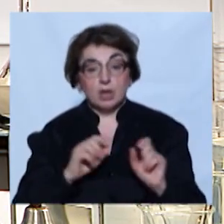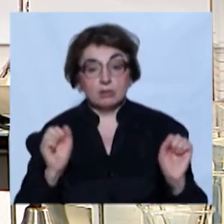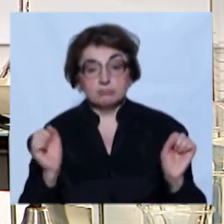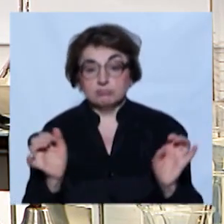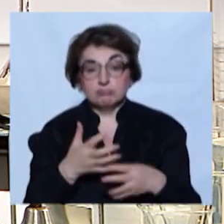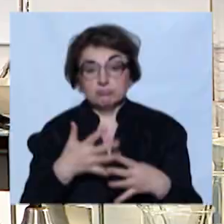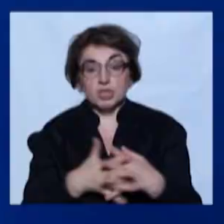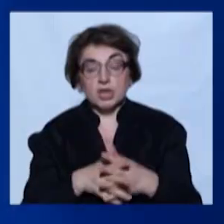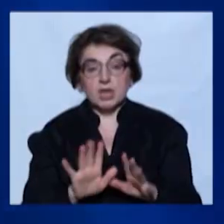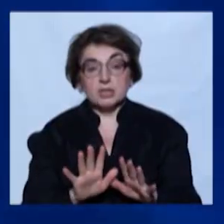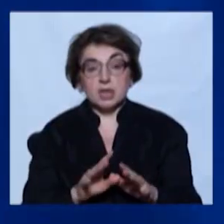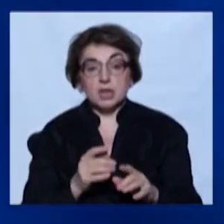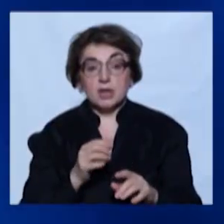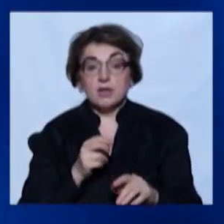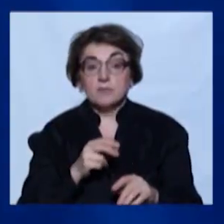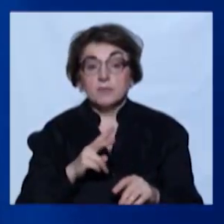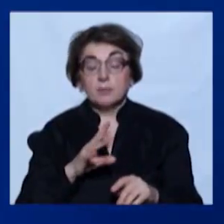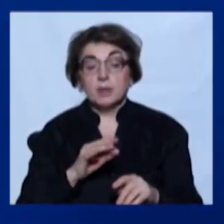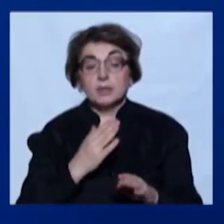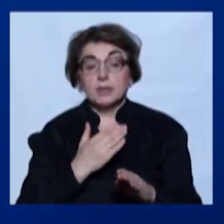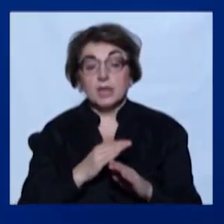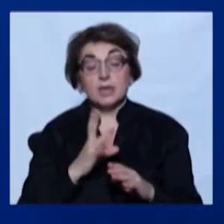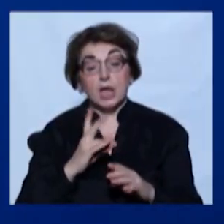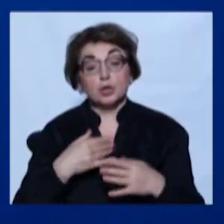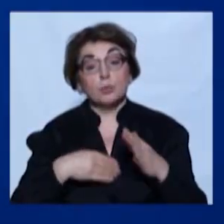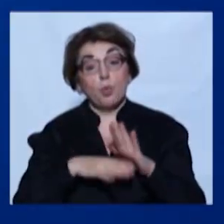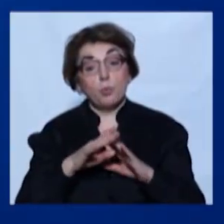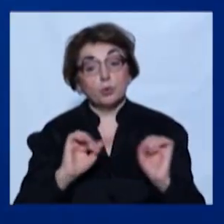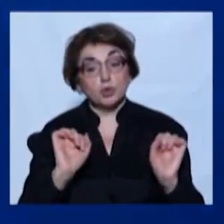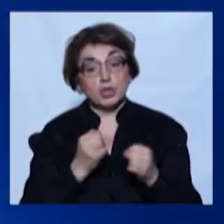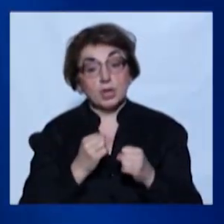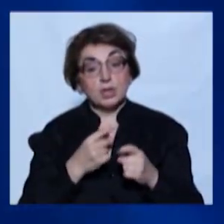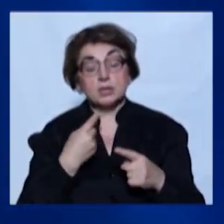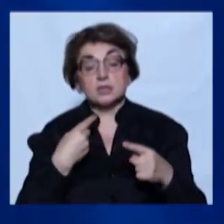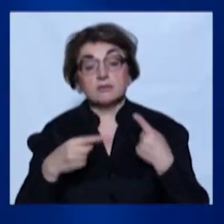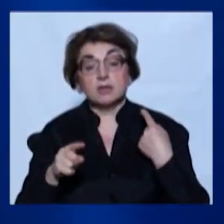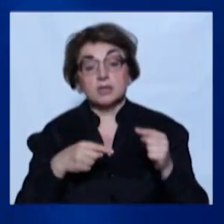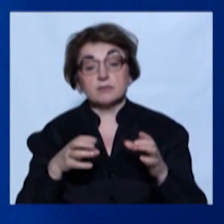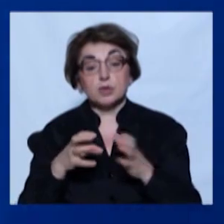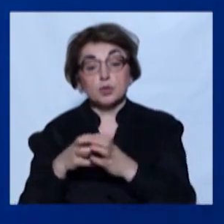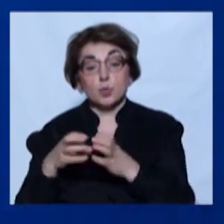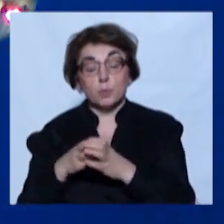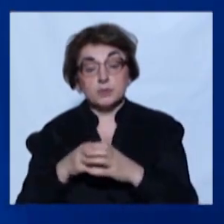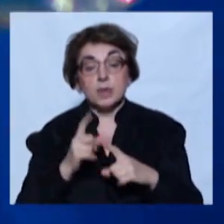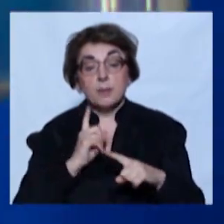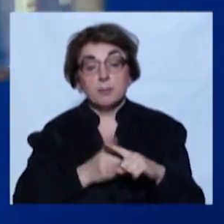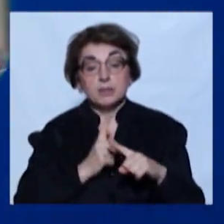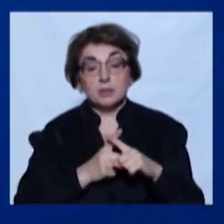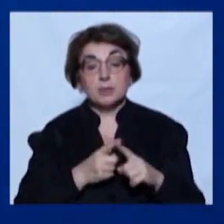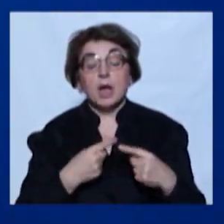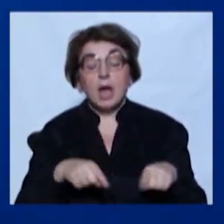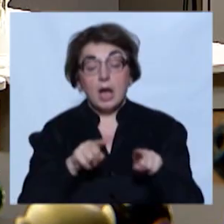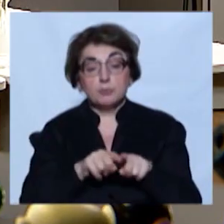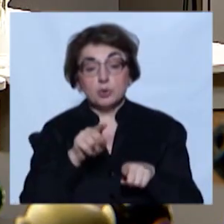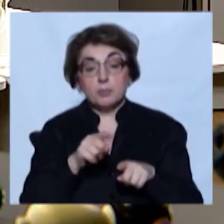უნარიანია, ვიდრე მოცემული ნატრიუმი იყო, იმიტომ რომ ისინი სხვადასხვა ჯგუფის მეტალებია და აქტიურობაც